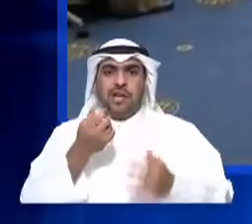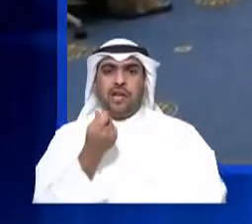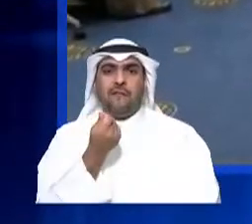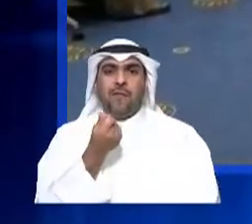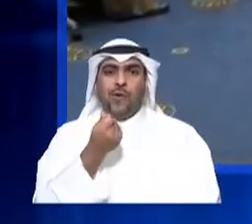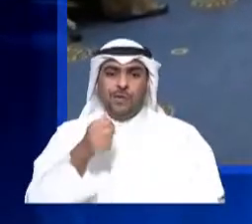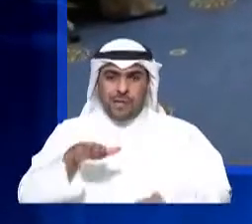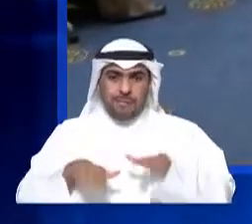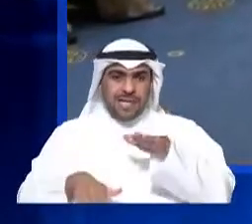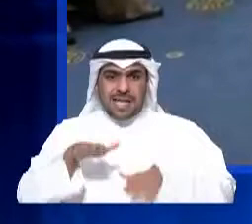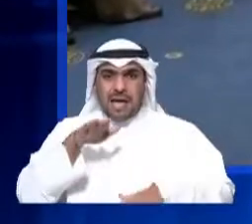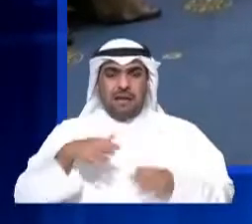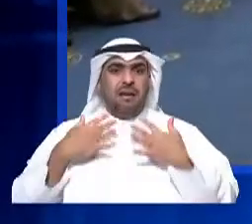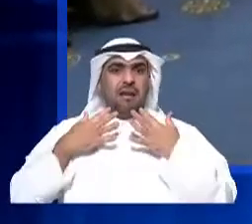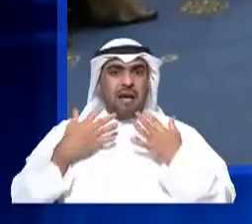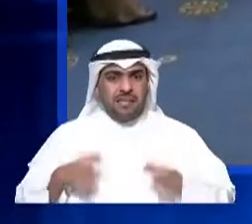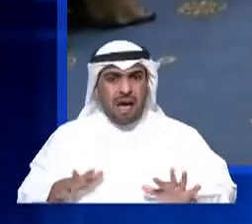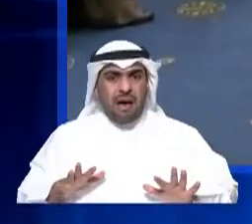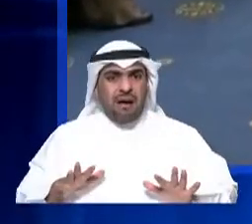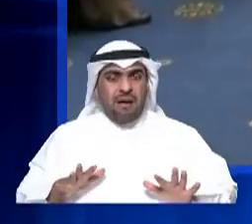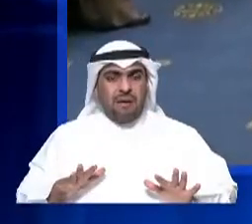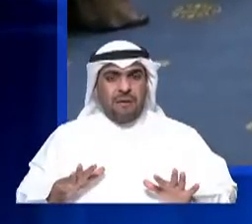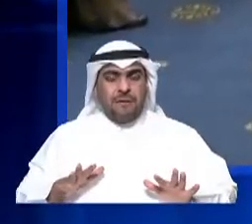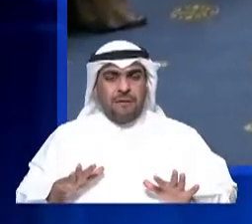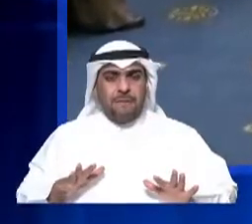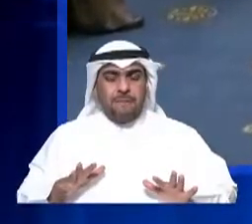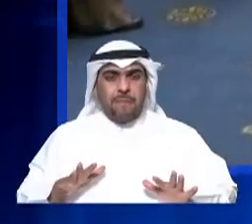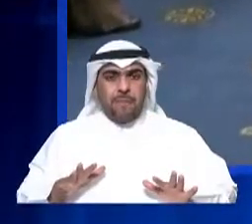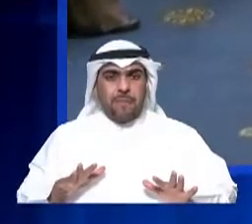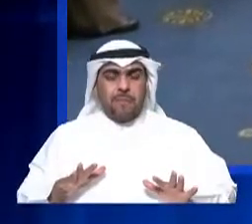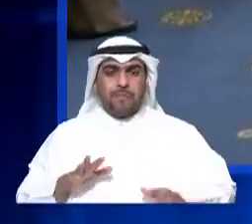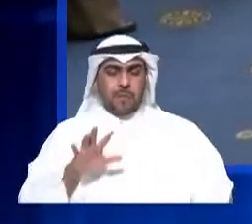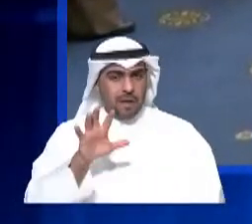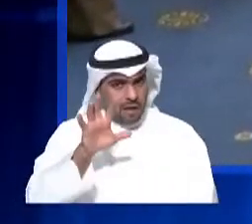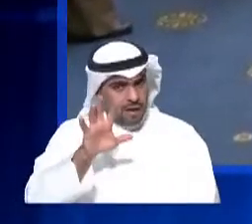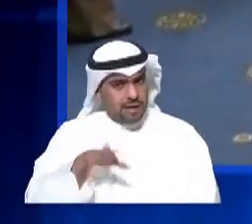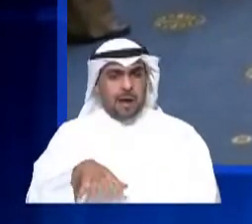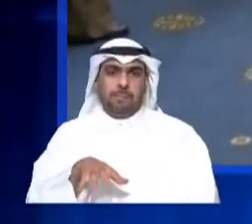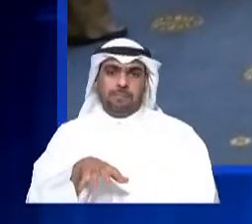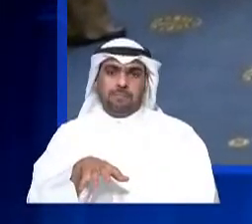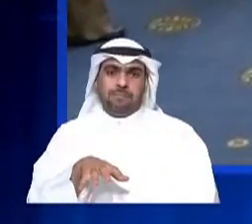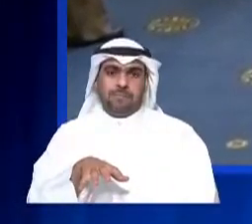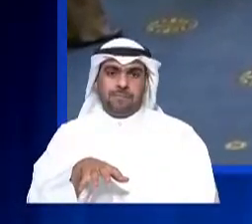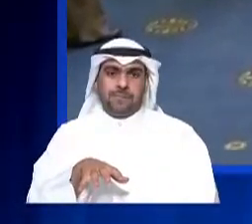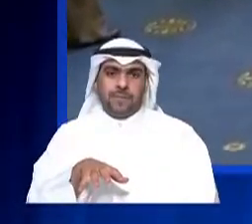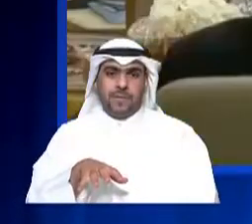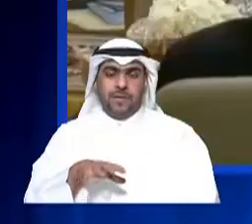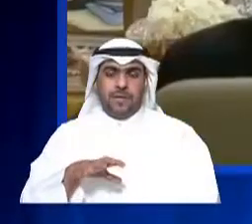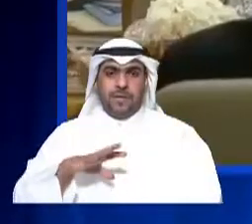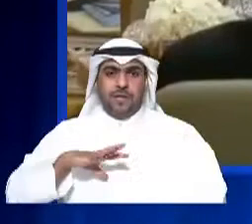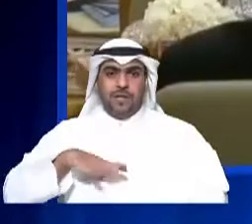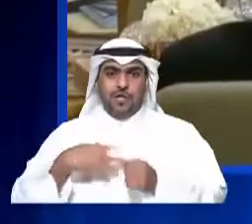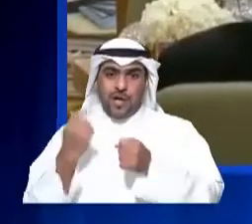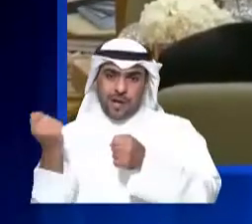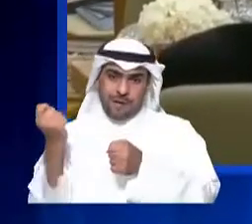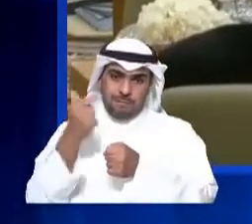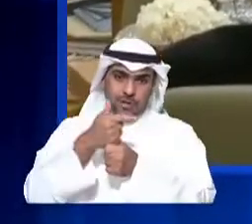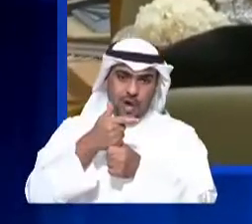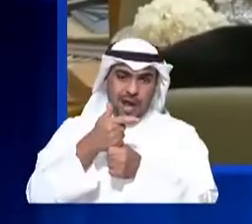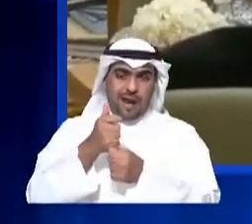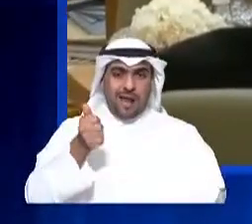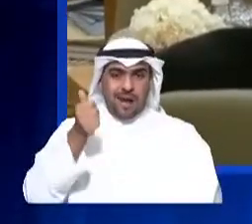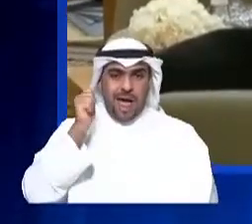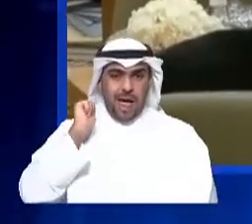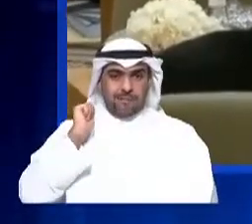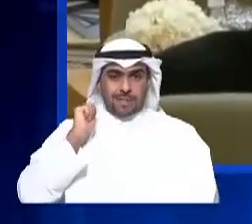تزحف نحو المنطقة ونحو البلد. وبالتالي كان يعني المضامين خطاب سمو بأن علينا أن